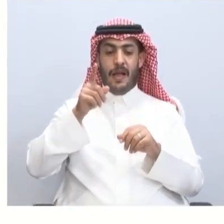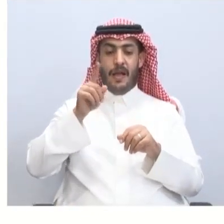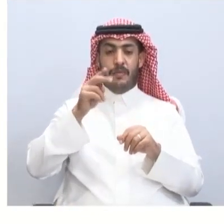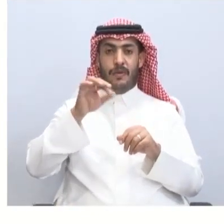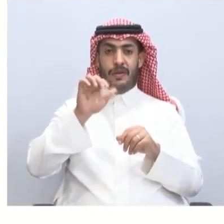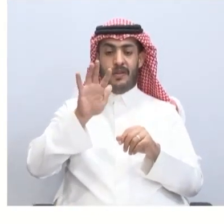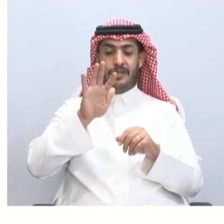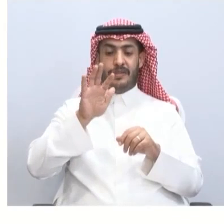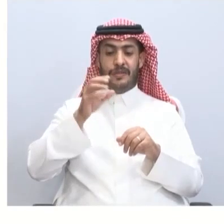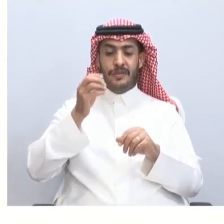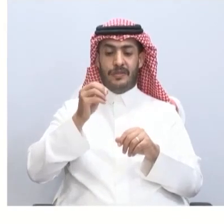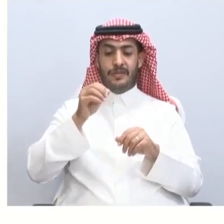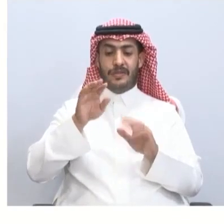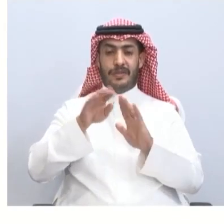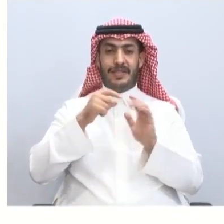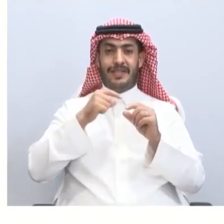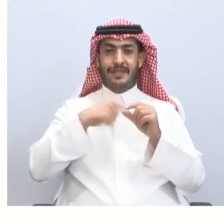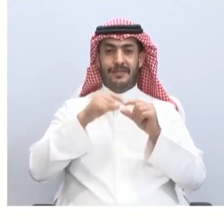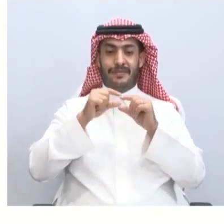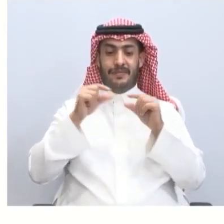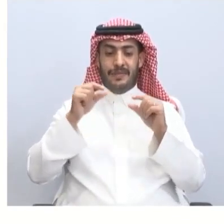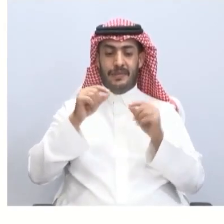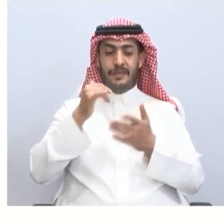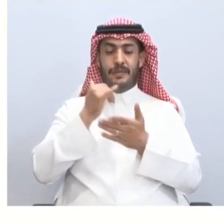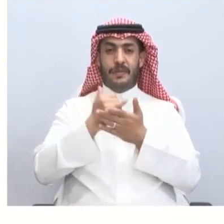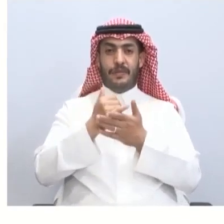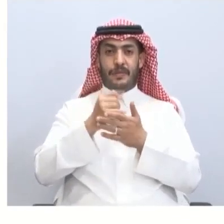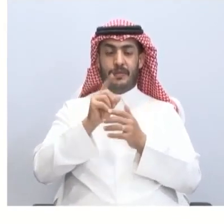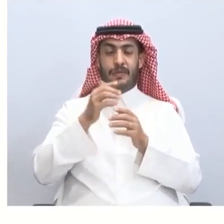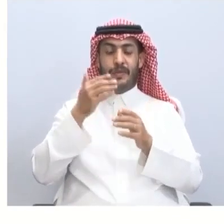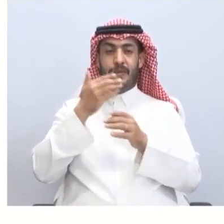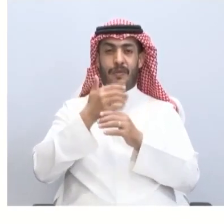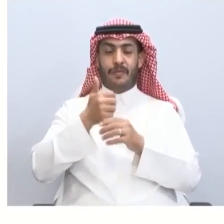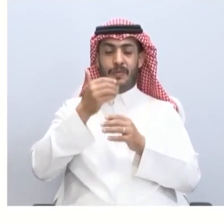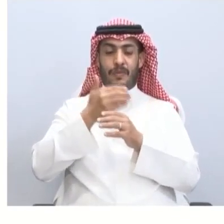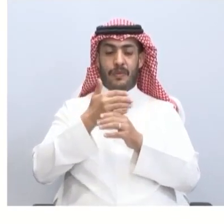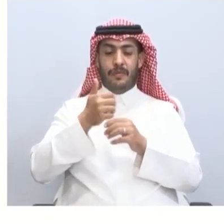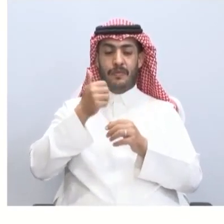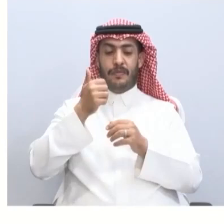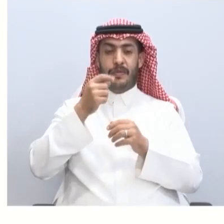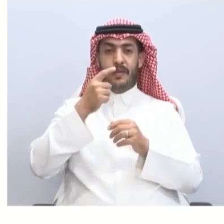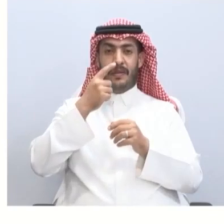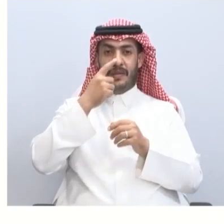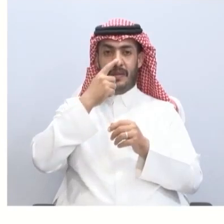الشريف حمود بن محمد ابو مسمار امامه سوى الا ان يدخل